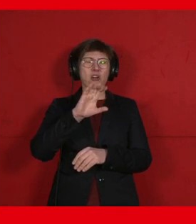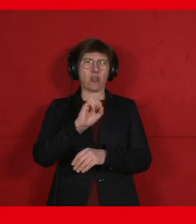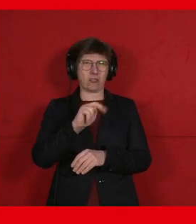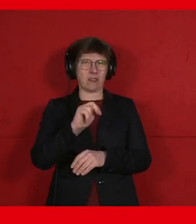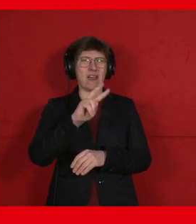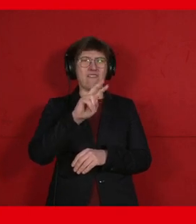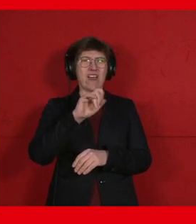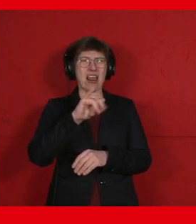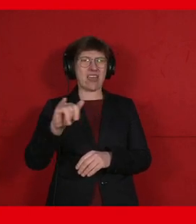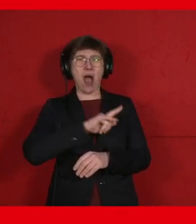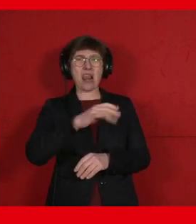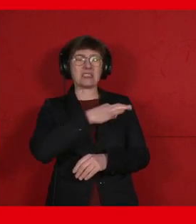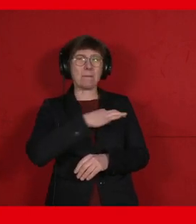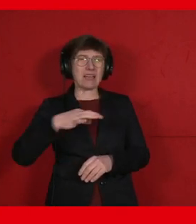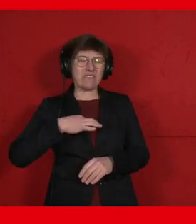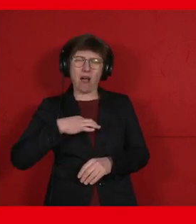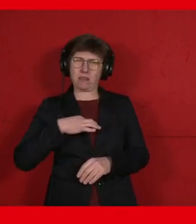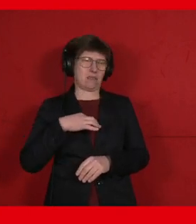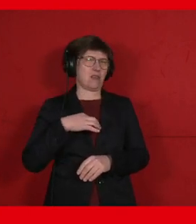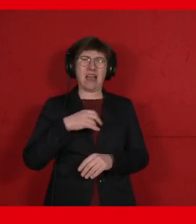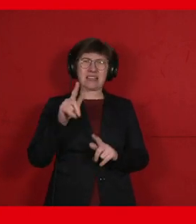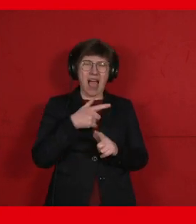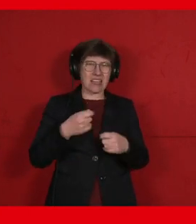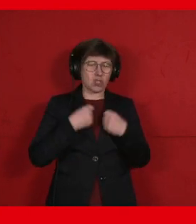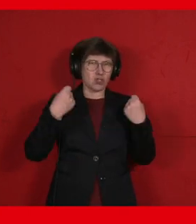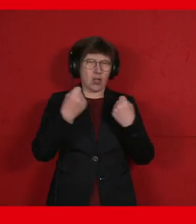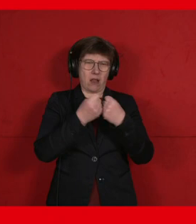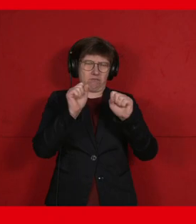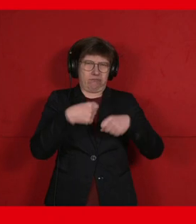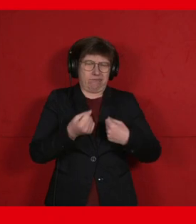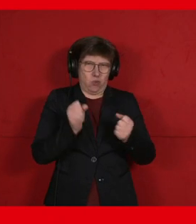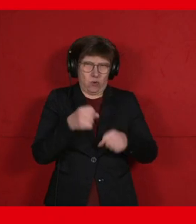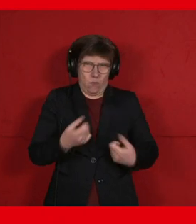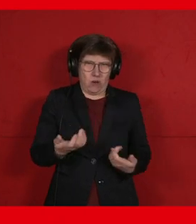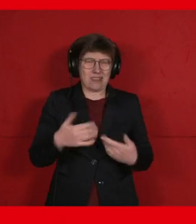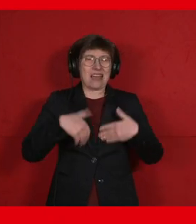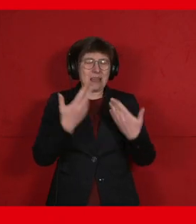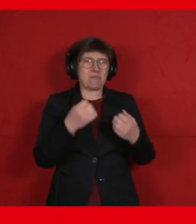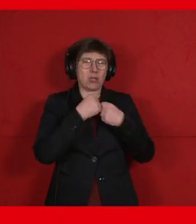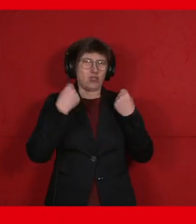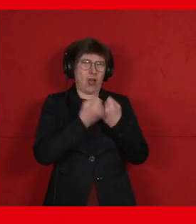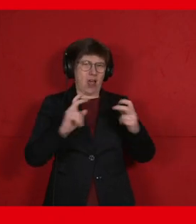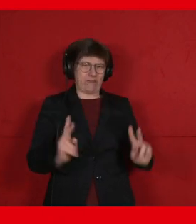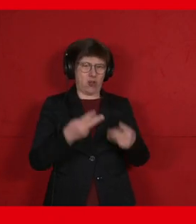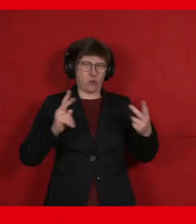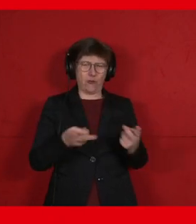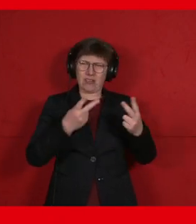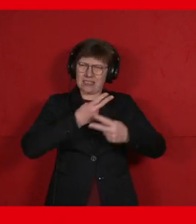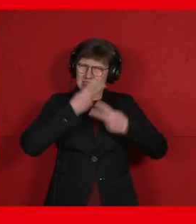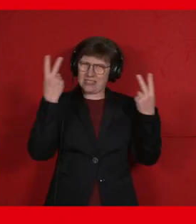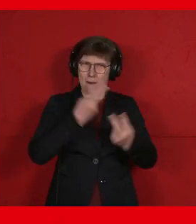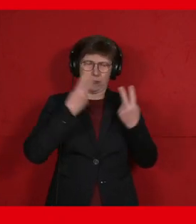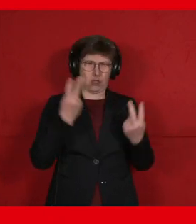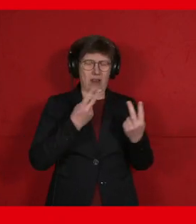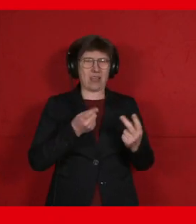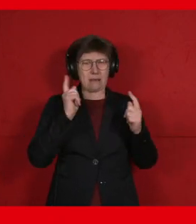aus privater Initiative entstanden und es hätte keine staatlichen Mittel gegeben, der irrt sich gewaltig. Wir brauchen, das ist